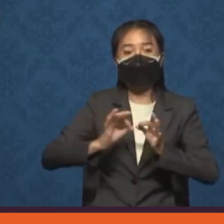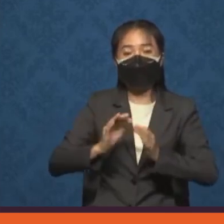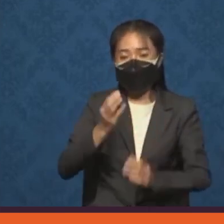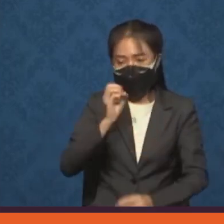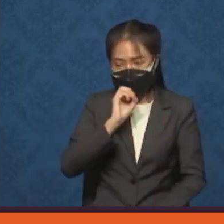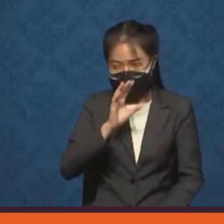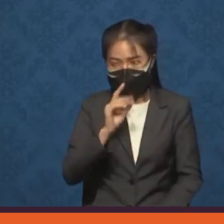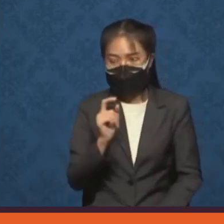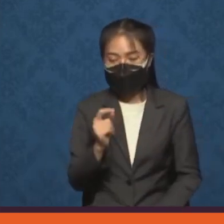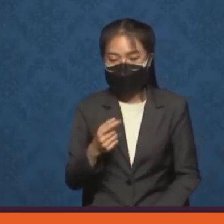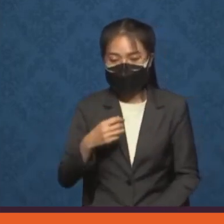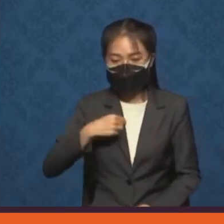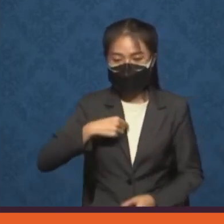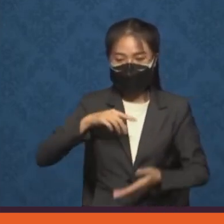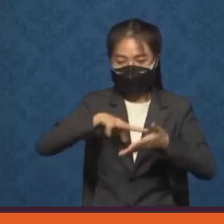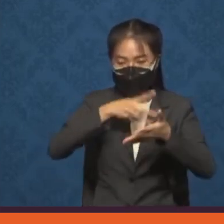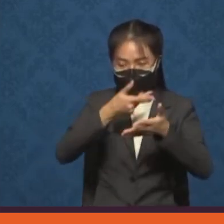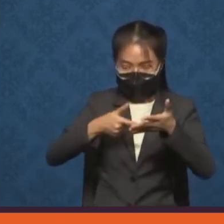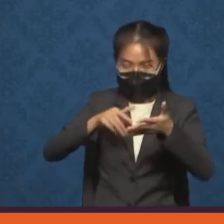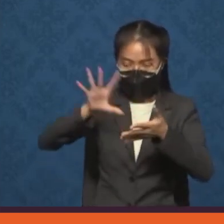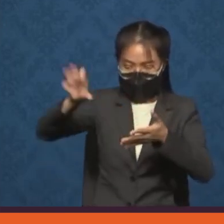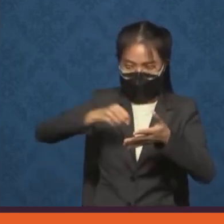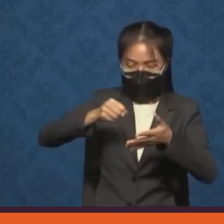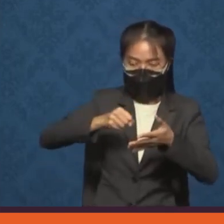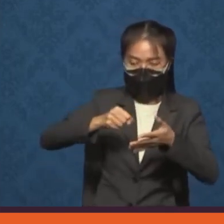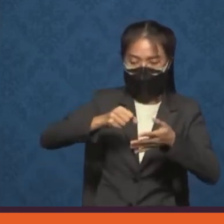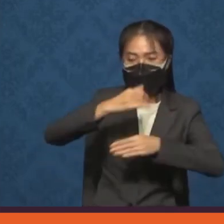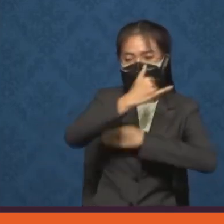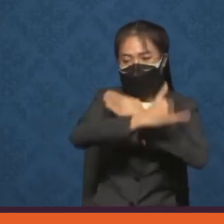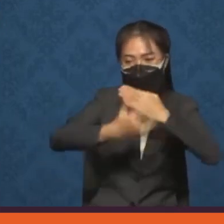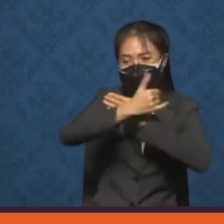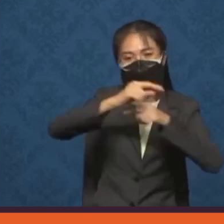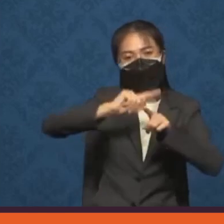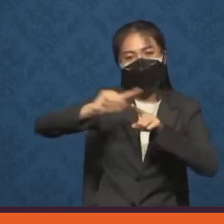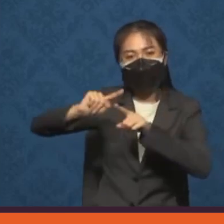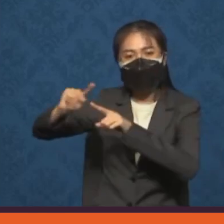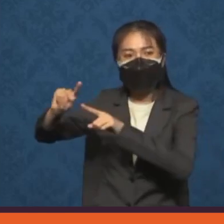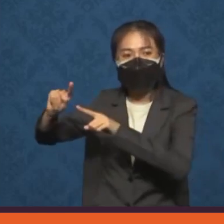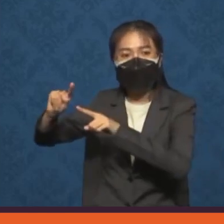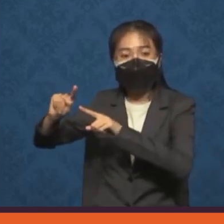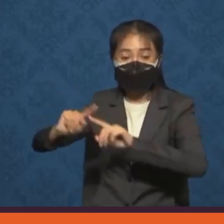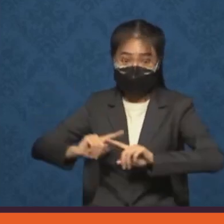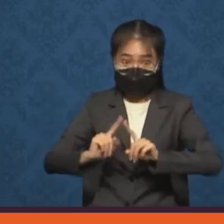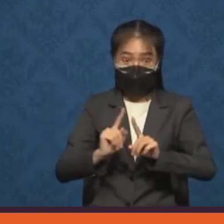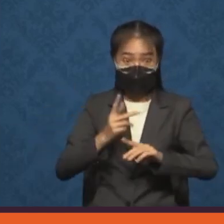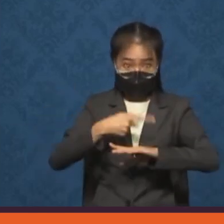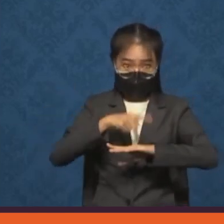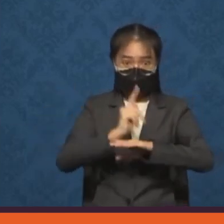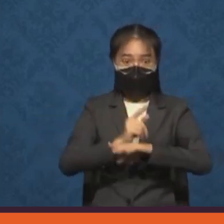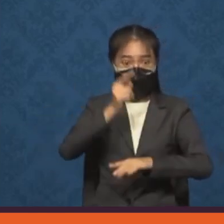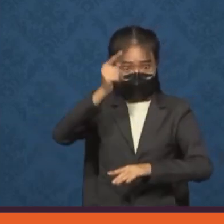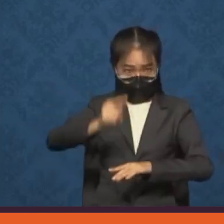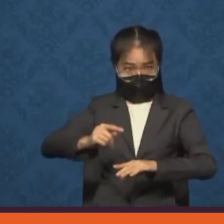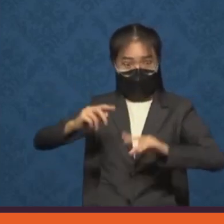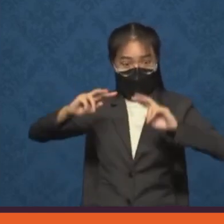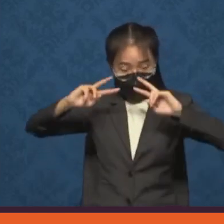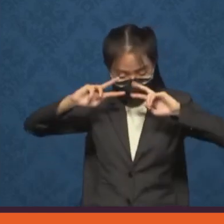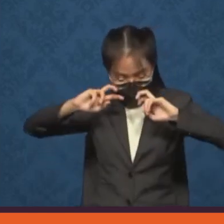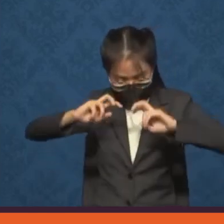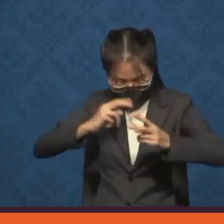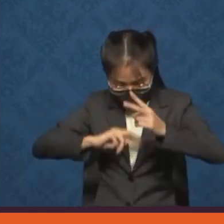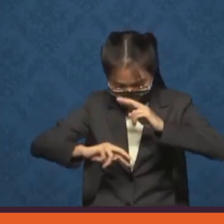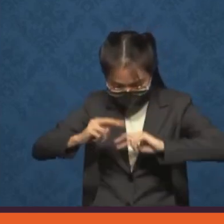างรัฐธรรมนูญโดยอ้างจากประเทศนู้นนี่นั้นแต่ว่าท่านประธานต้องวินิจฉัยนะครับผู้อภิปรายเ